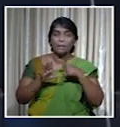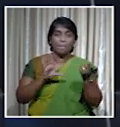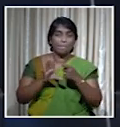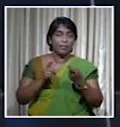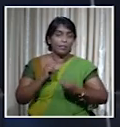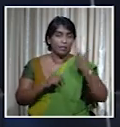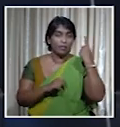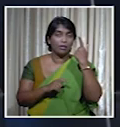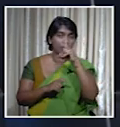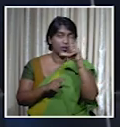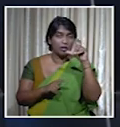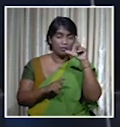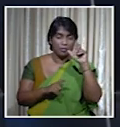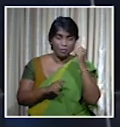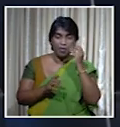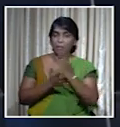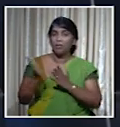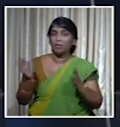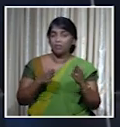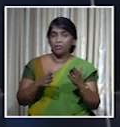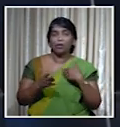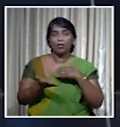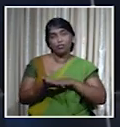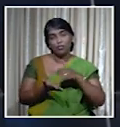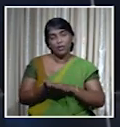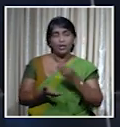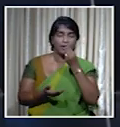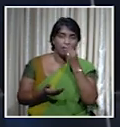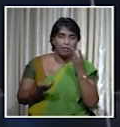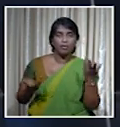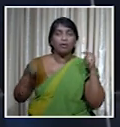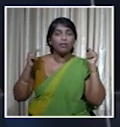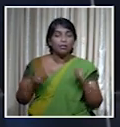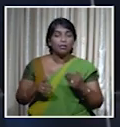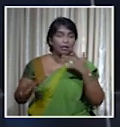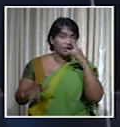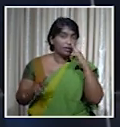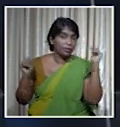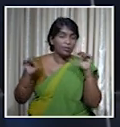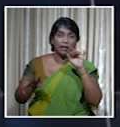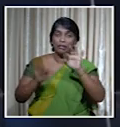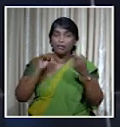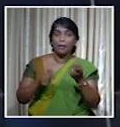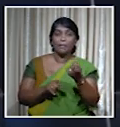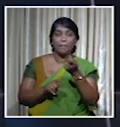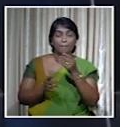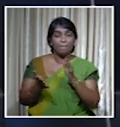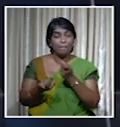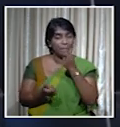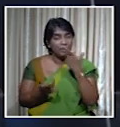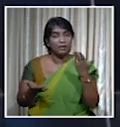ගියා රුපියල් 17යි 50ක්. මෙච්චර කල් නිකන් රොටියක් හම්බුණා, පිටි හම්බුණා. දැන් වතු ජනතාවට පෙතිත් නැහැ, රොටිත්